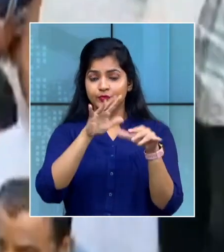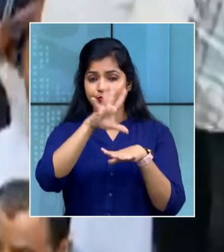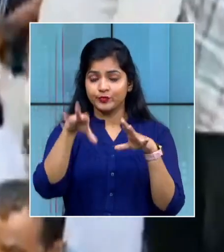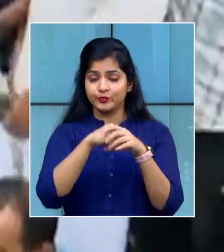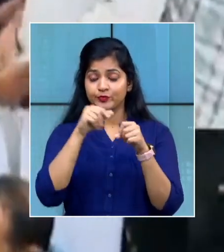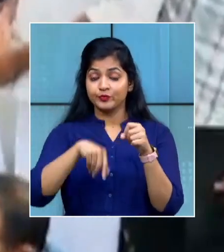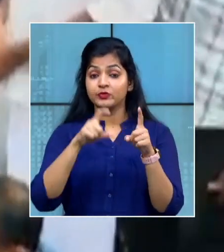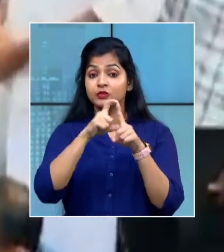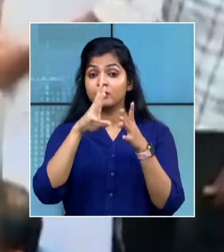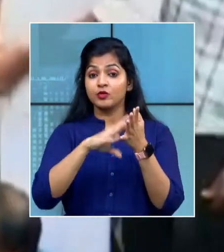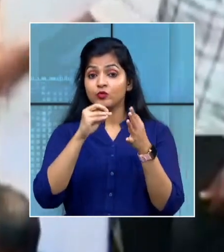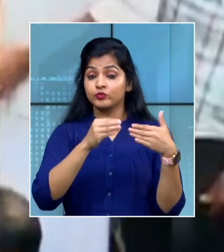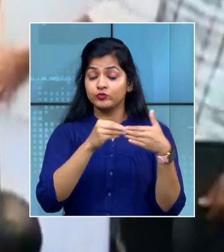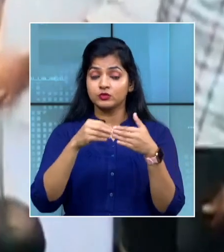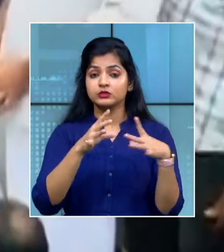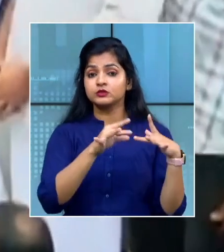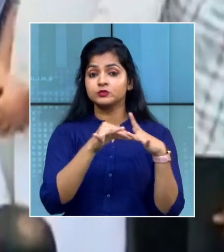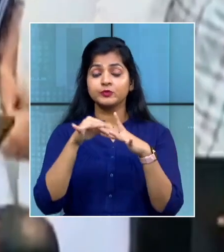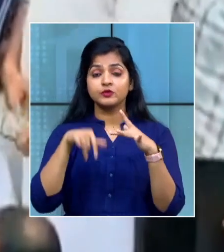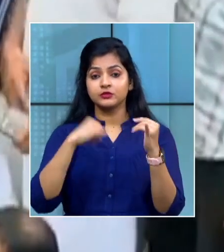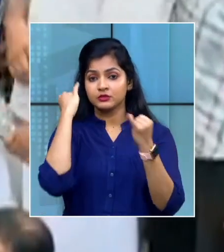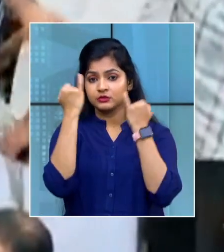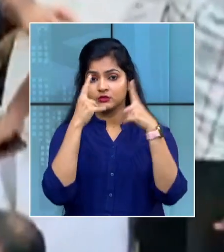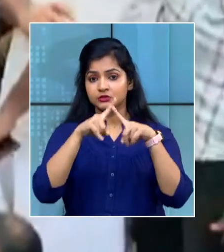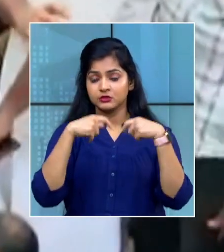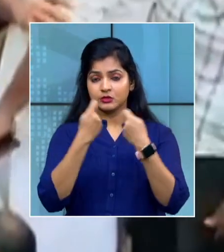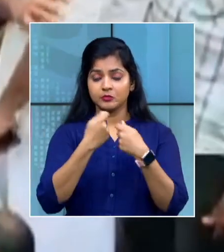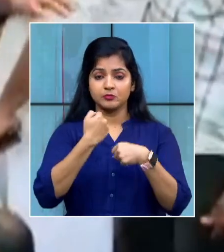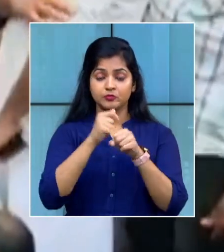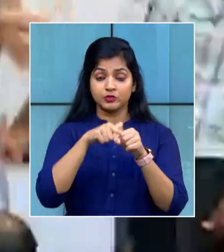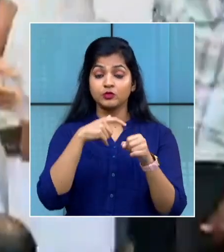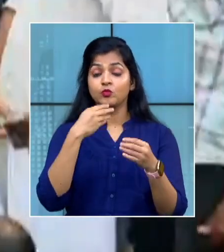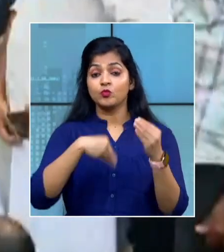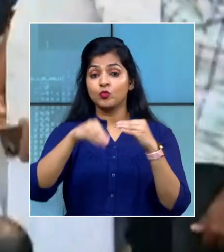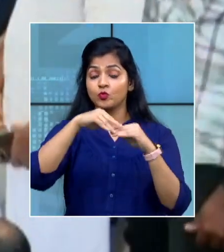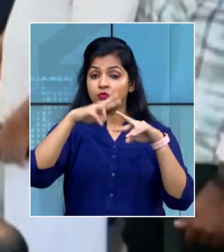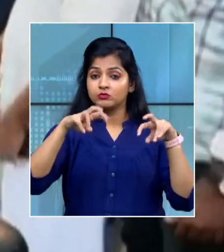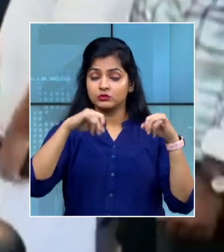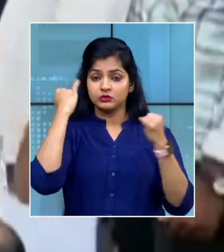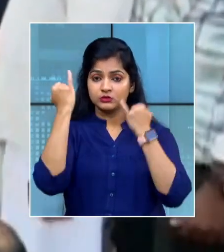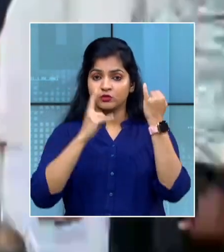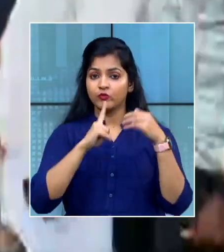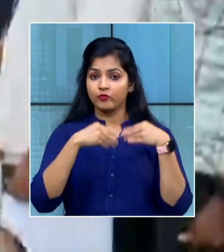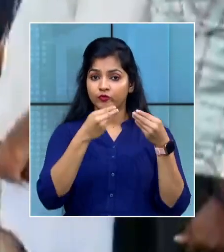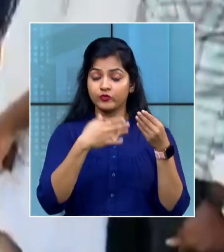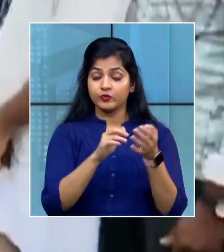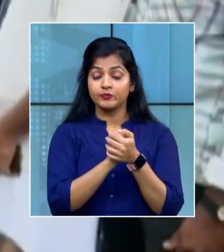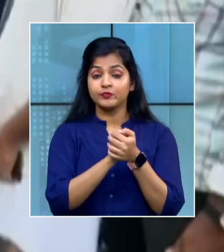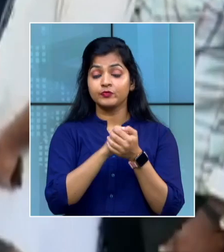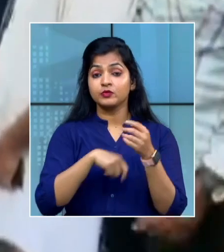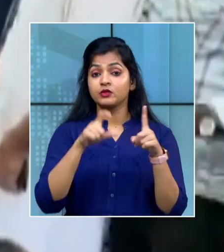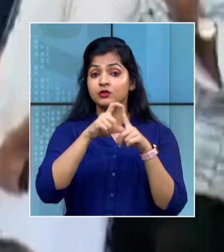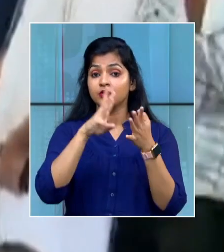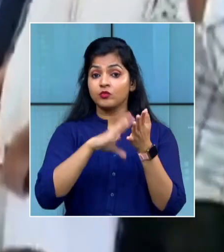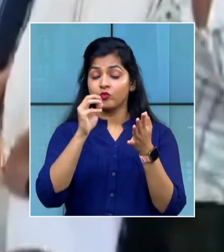ജമുന വർഗീസിന്റെ നേതൃത്വത്തിൽ പ്രത്യേക അന്വേഷണ സംഘം രൂപീകരിച്ചുകൊണ്ട് ഈ വിഷയം അന്വേഷിക്കാൻ വേണ്ടി തീരുമാനിച്ചിട്ടുണ്ട്. മെഡിക്കൽ വിഭാഗം ഡയറക്ടർ ഇത് സംബന്ധിച്ച് DMOയോട്